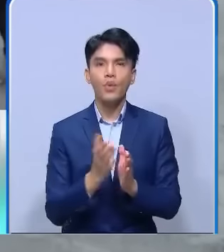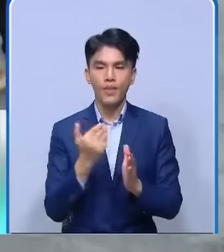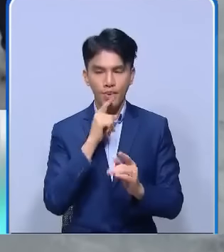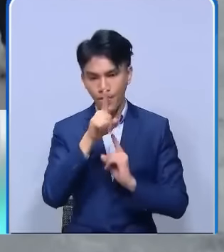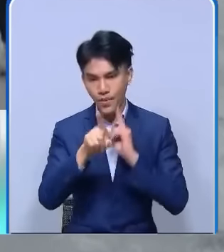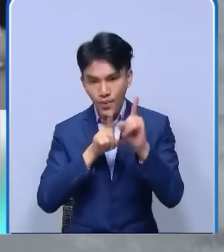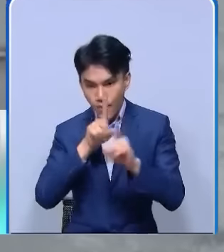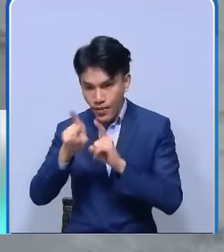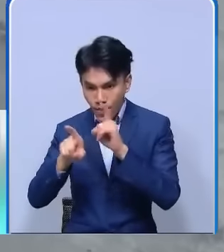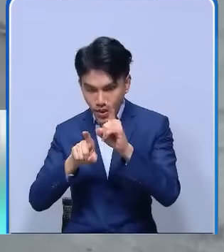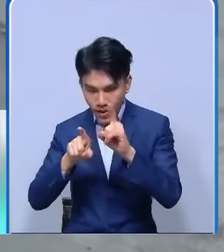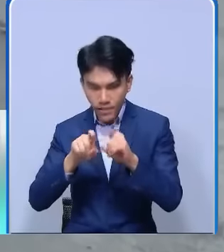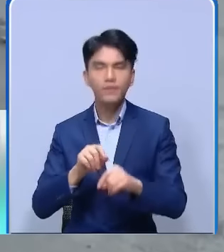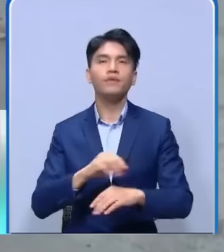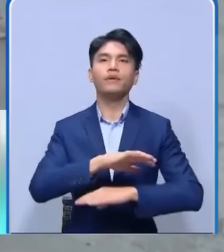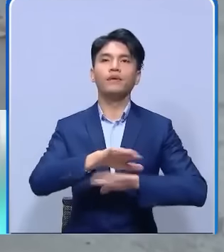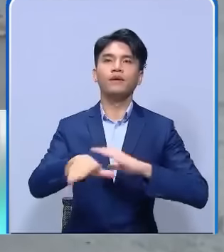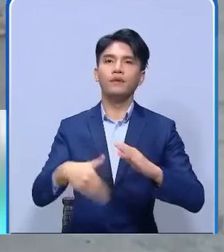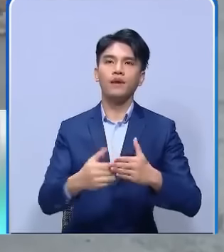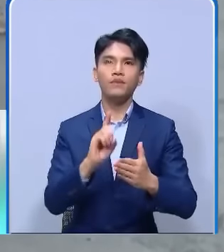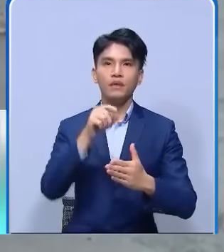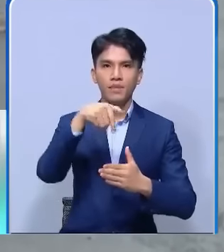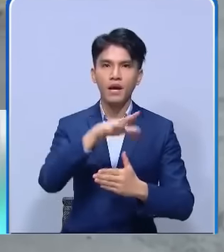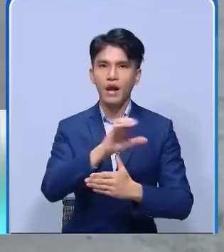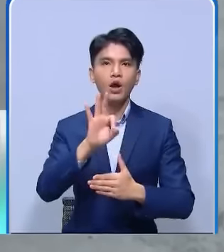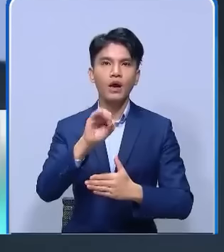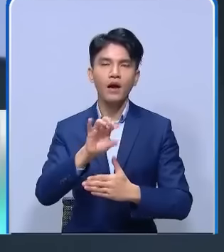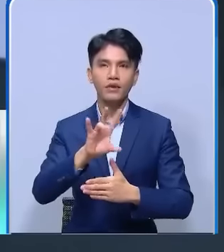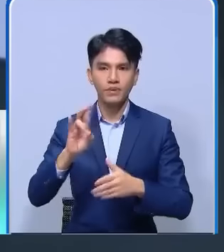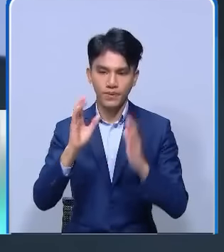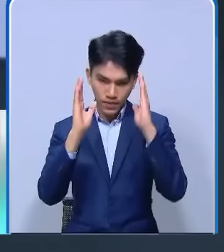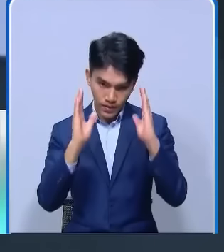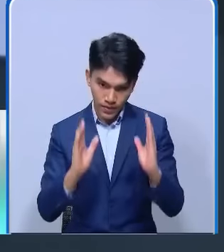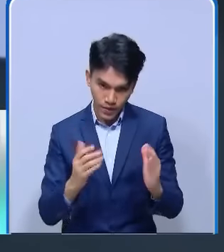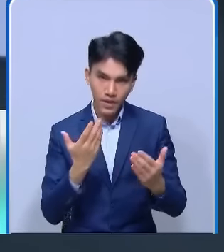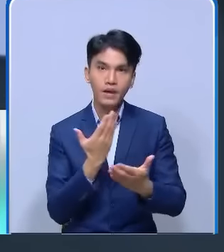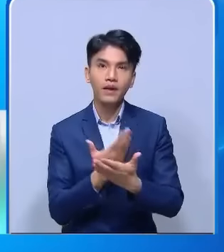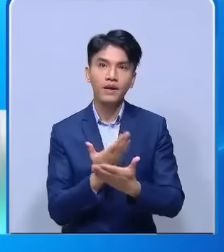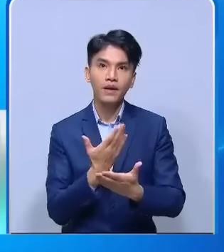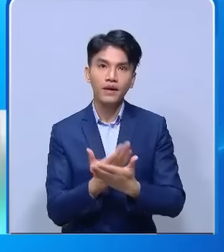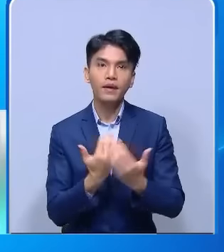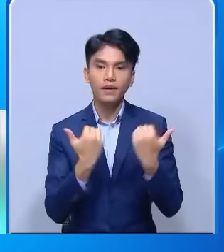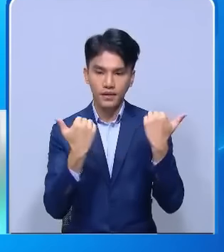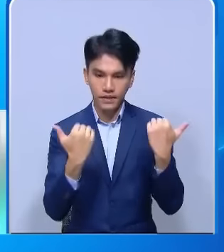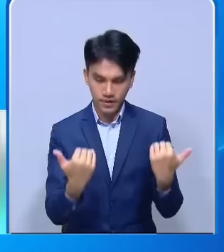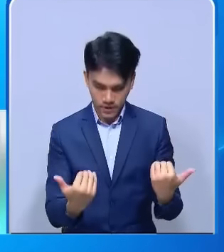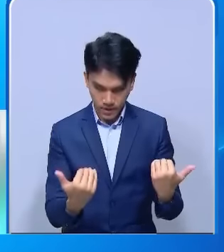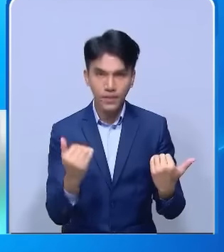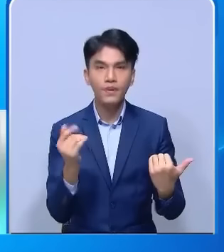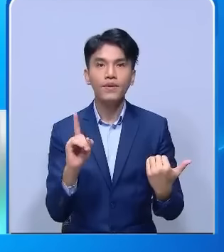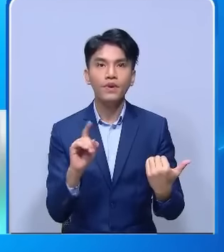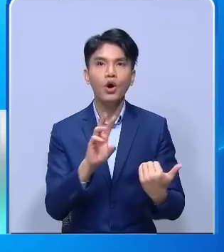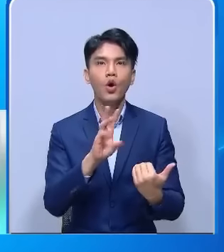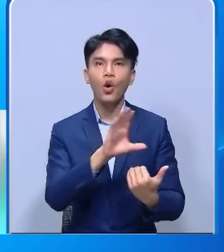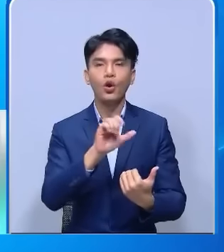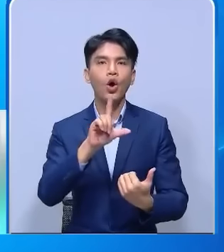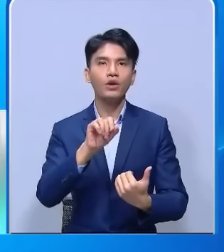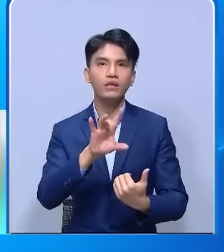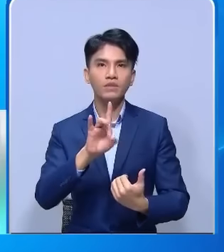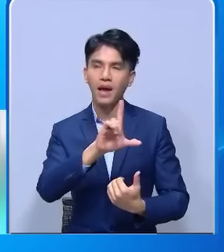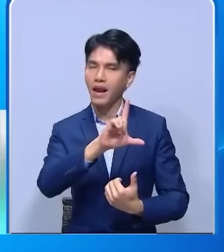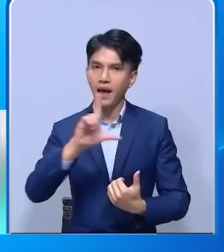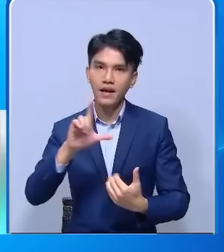ผู้เสียหายไปแล้วรวมทั้งสิ้น 1,597 คนค่ะมูลค่าความเสียหายตอนนี้พุ่งไปอยู่ที่628ล้าน